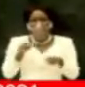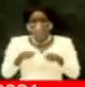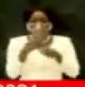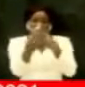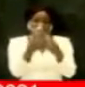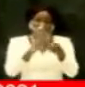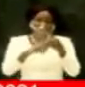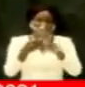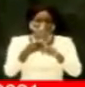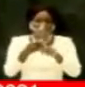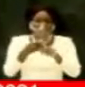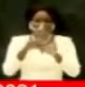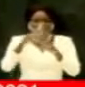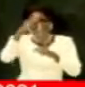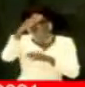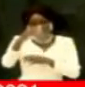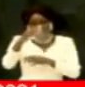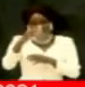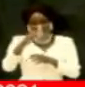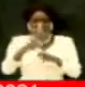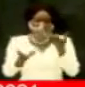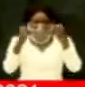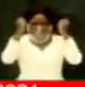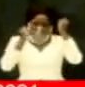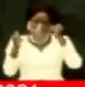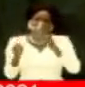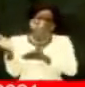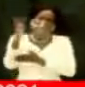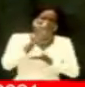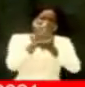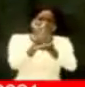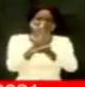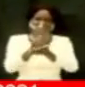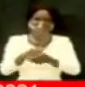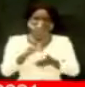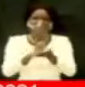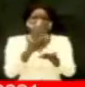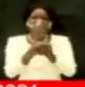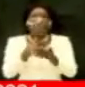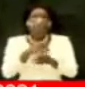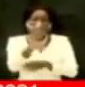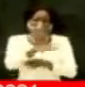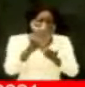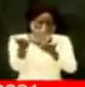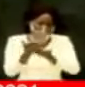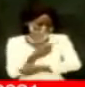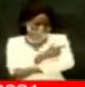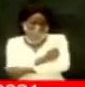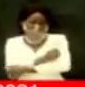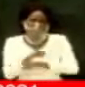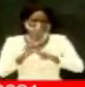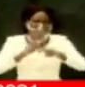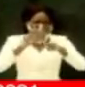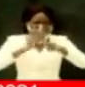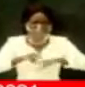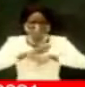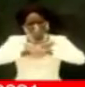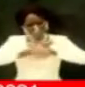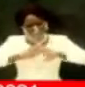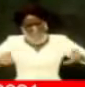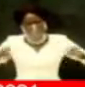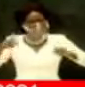kuti pamalo polandira katemera pazikhala bata bwinobwino kuti aliyese azilandira mofulumira